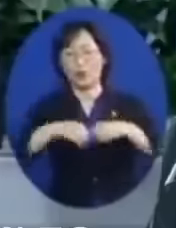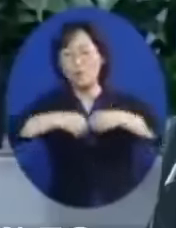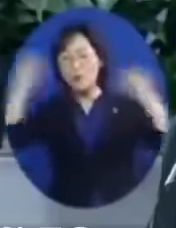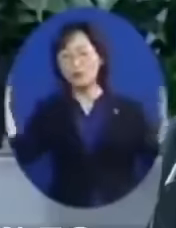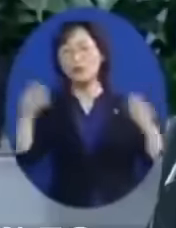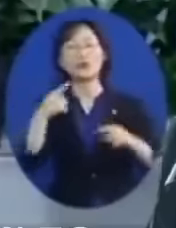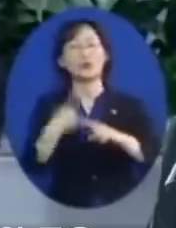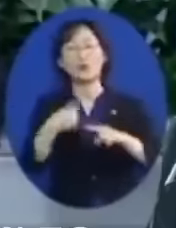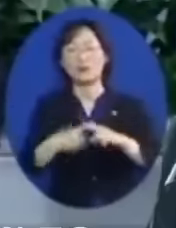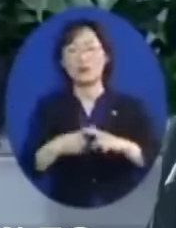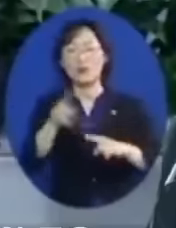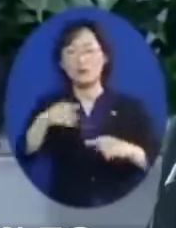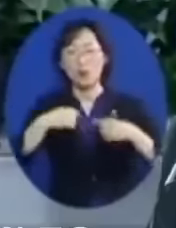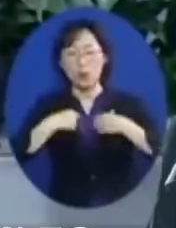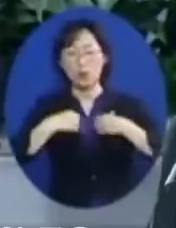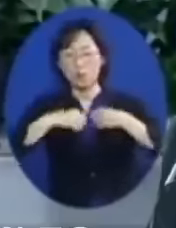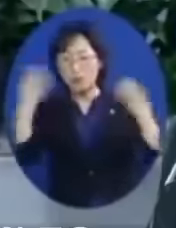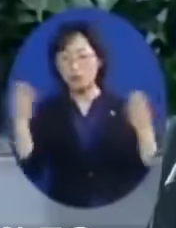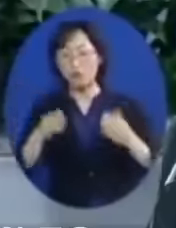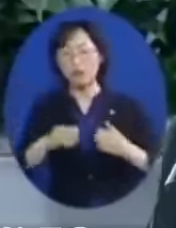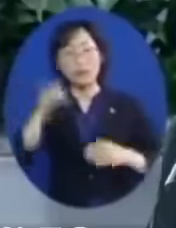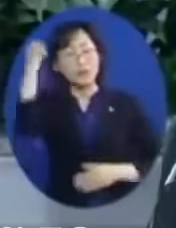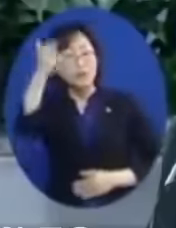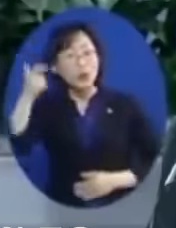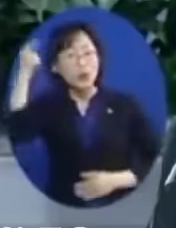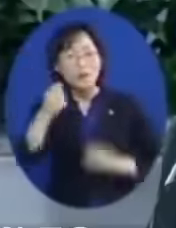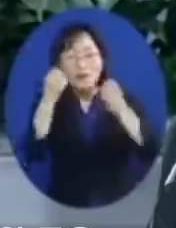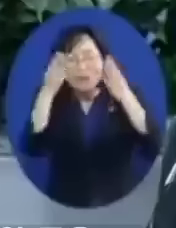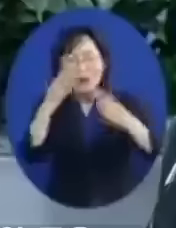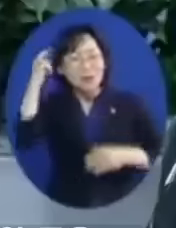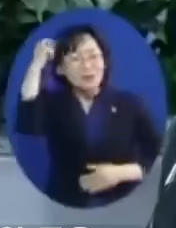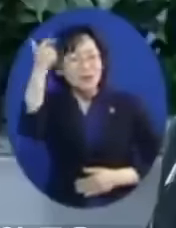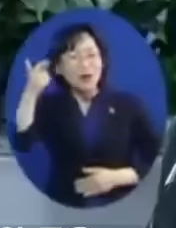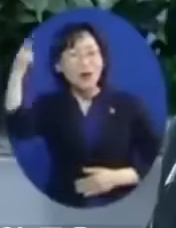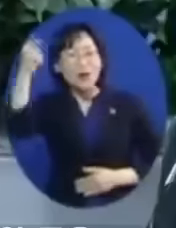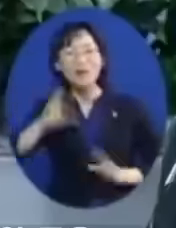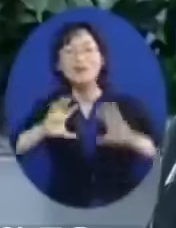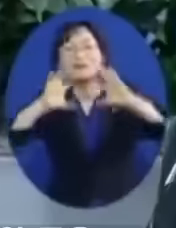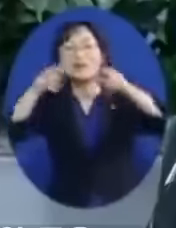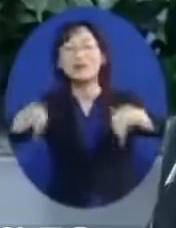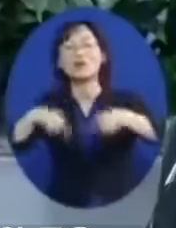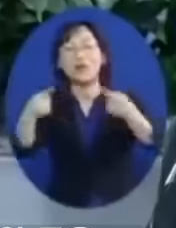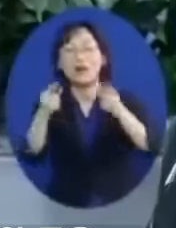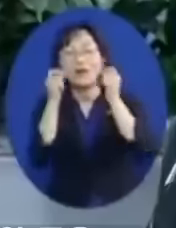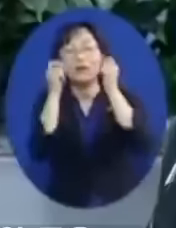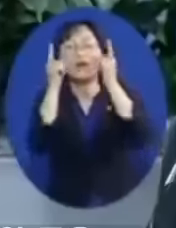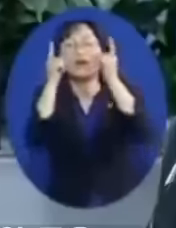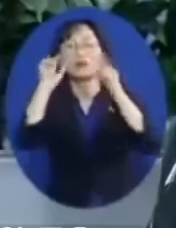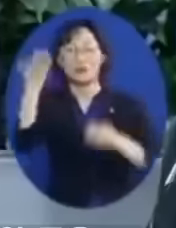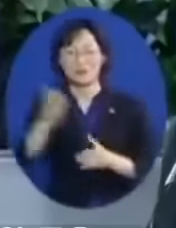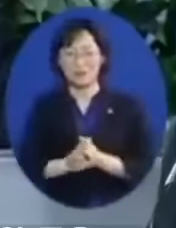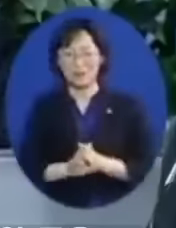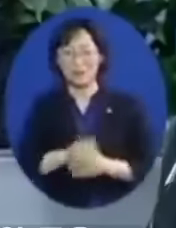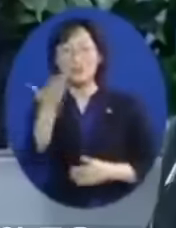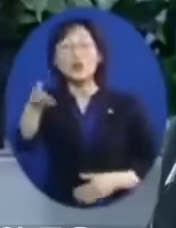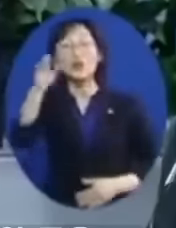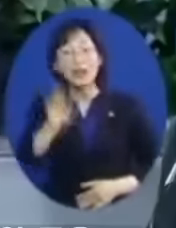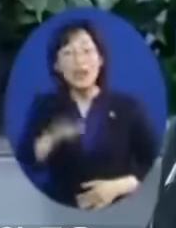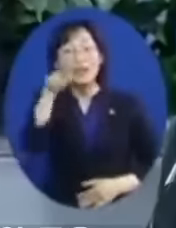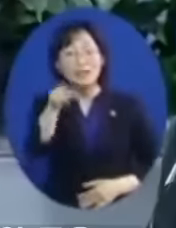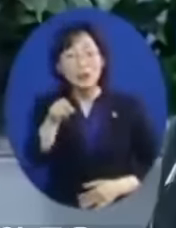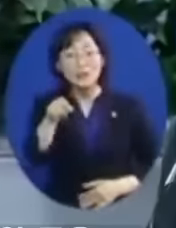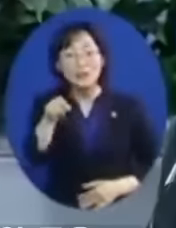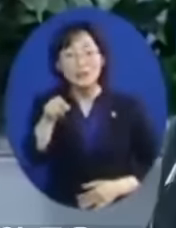것입니다. 그 옷을 벗어버리고 영혼은 새로운 영적인 세계 속에 들어가서 깨어나게 되는 것입니다. 그런데